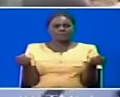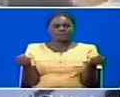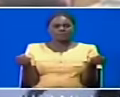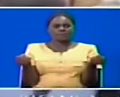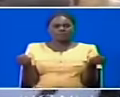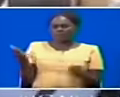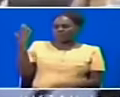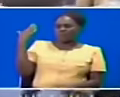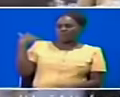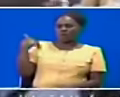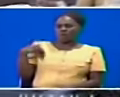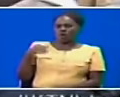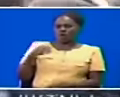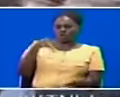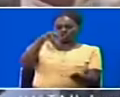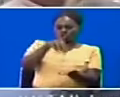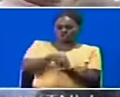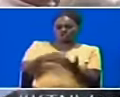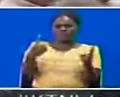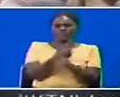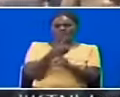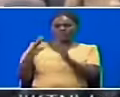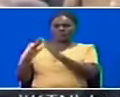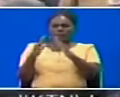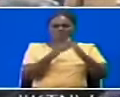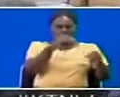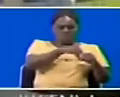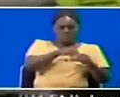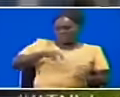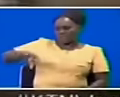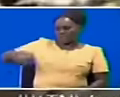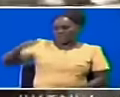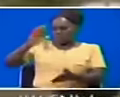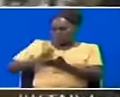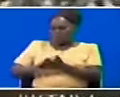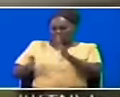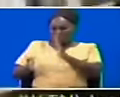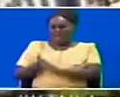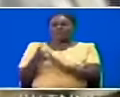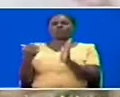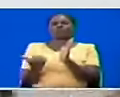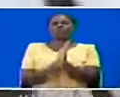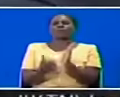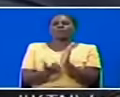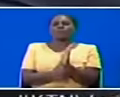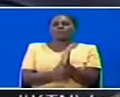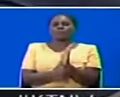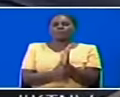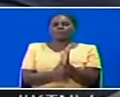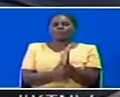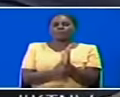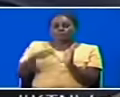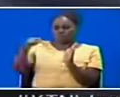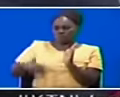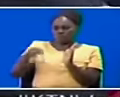He had earlier made stopovers in several estates within the town without any ugly incident. Hivi leo